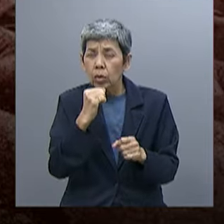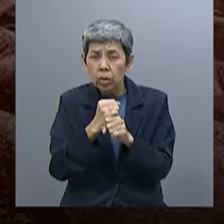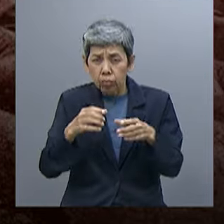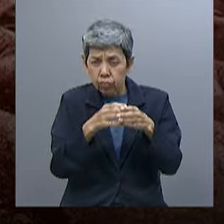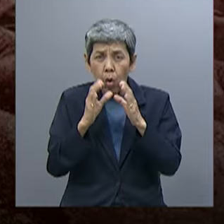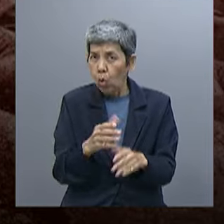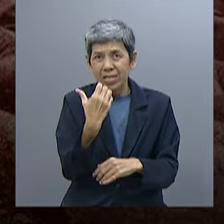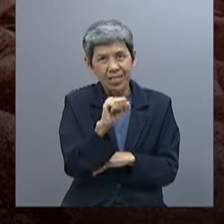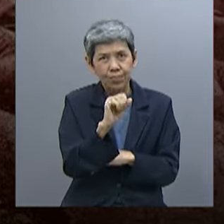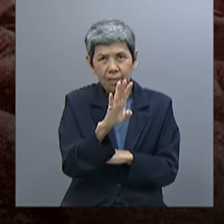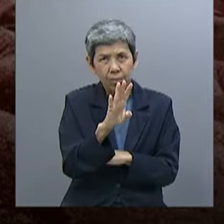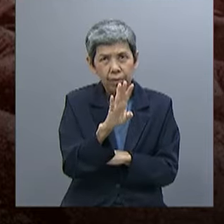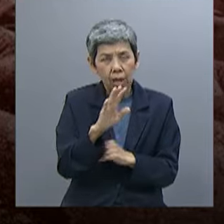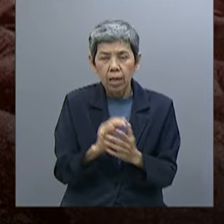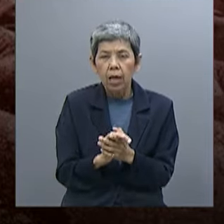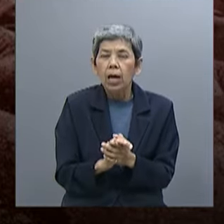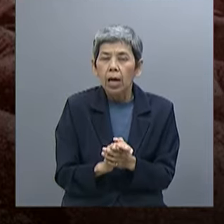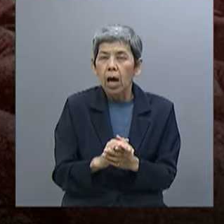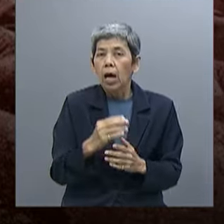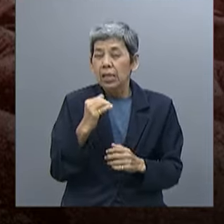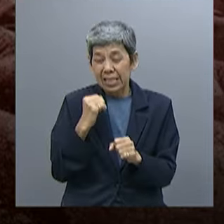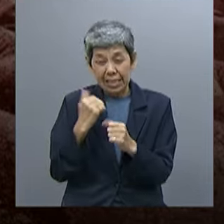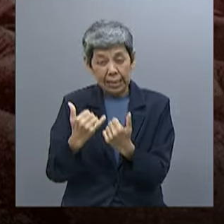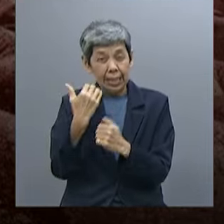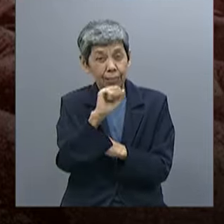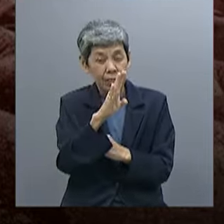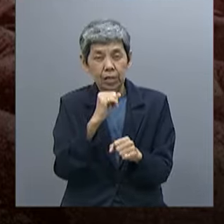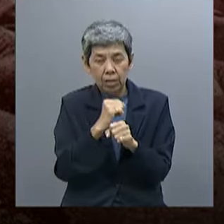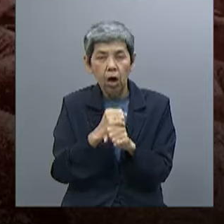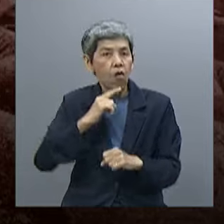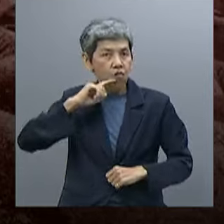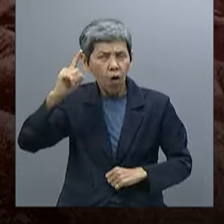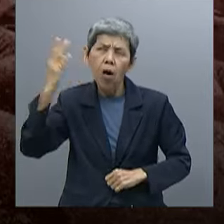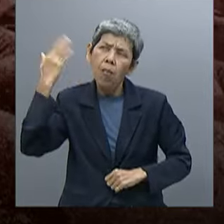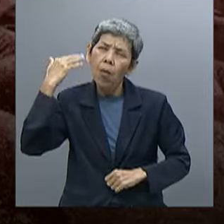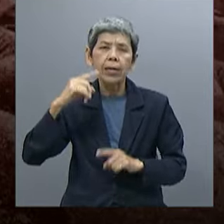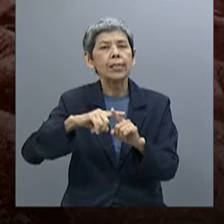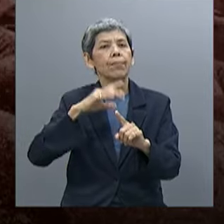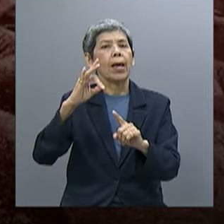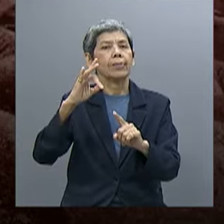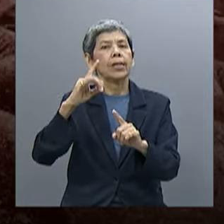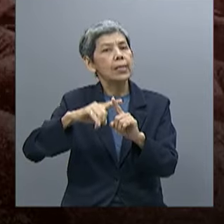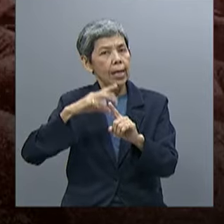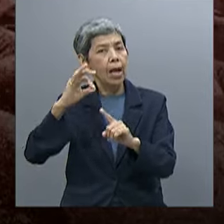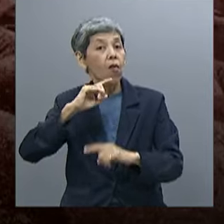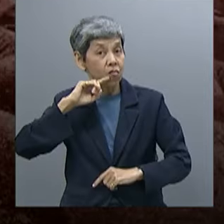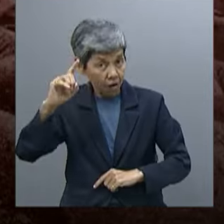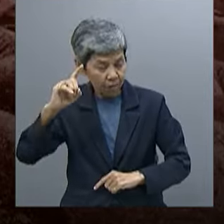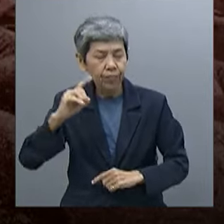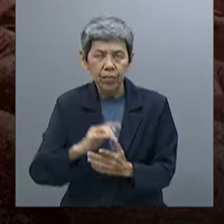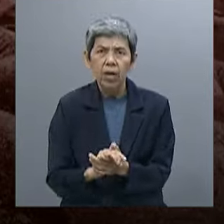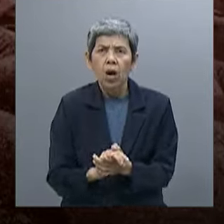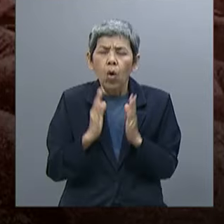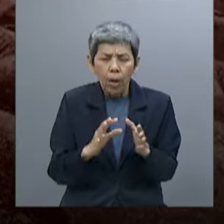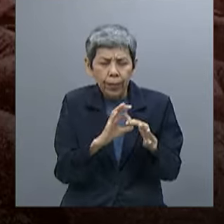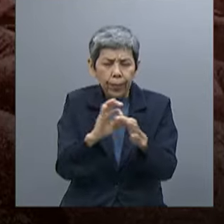14คนใน2คดีล่าสุดนะครับที่เพิ่งดำเนินการฟ้องเมื่อเดือนสิงหาคมและกันยายนนี้นะครับแต่ว่าคนที่เกี่ยวข้อง